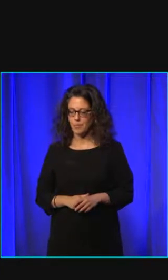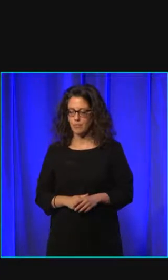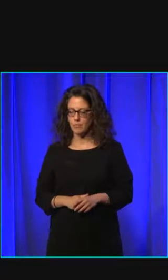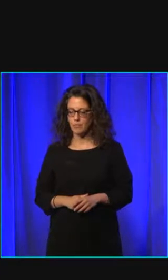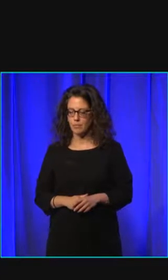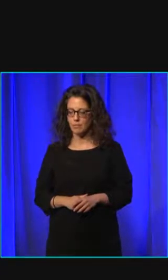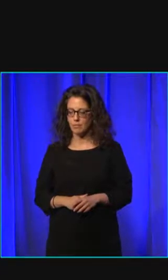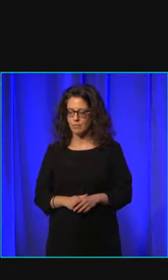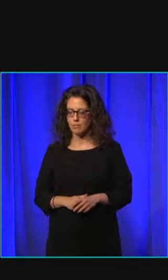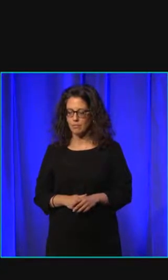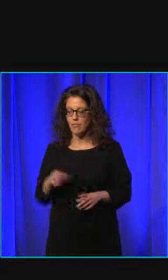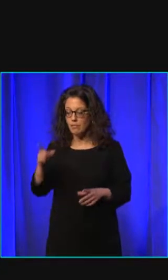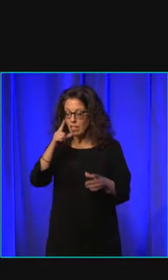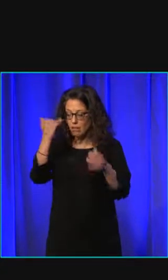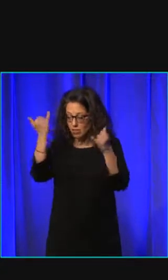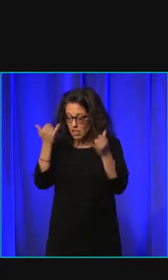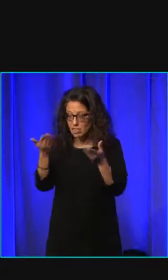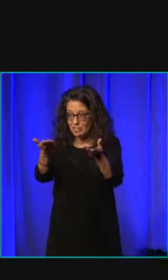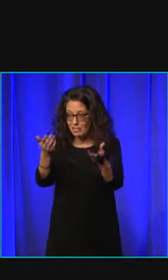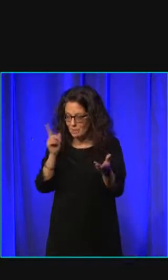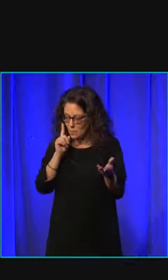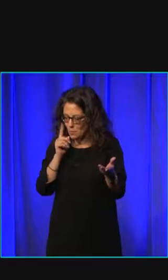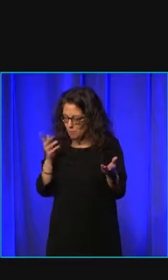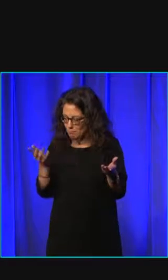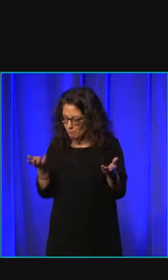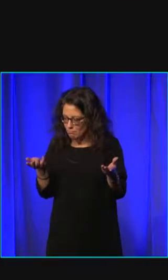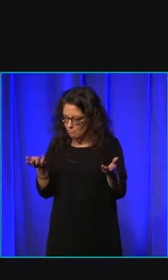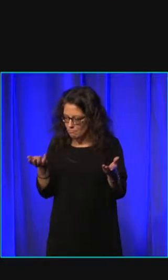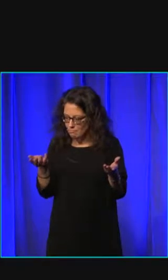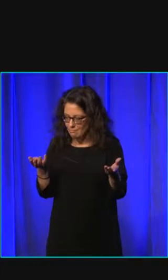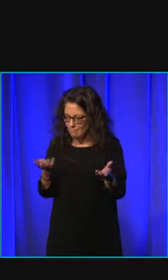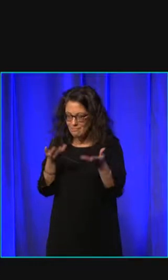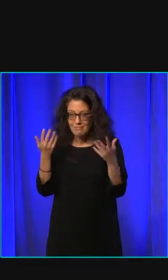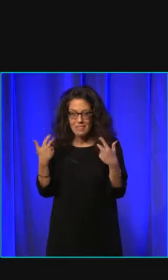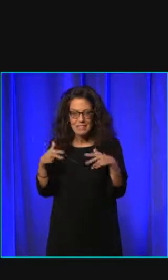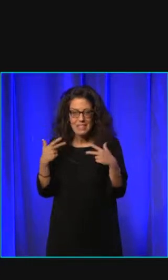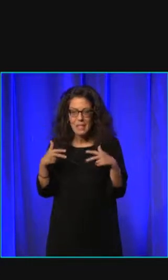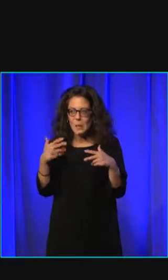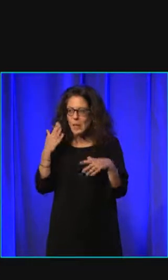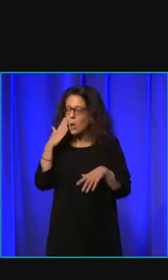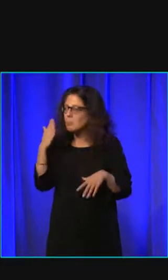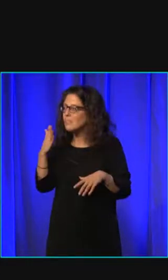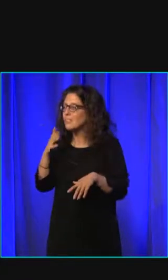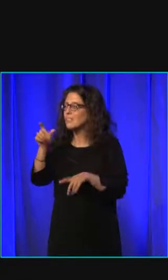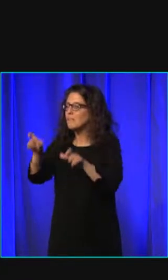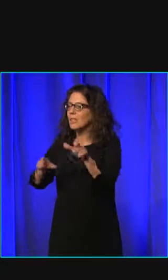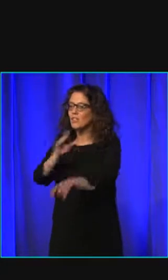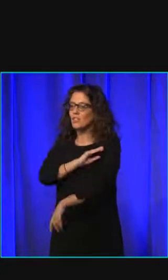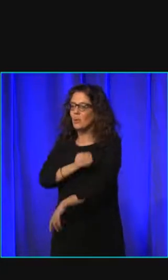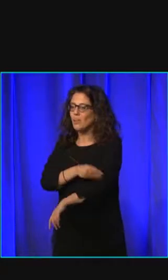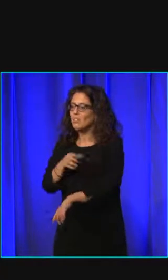Là, il va falloir que vous ayez beaucoup d'imagination parce que si toutes les vidéos... Alors, si je demande aux athlètes de